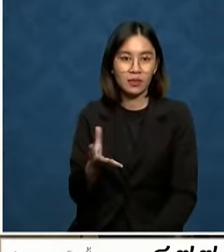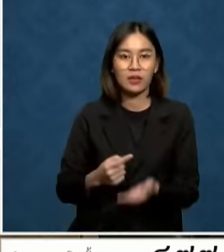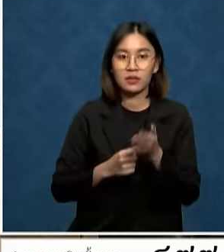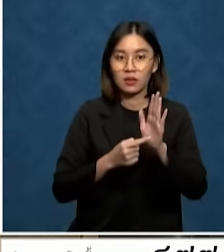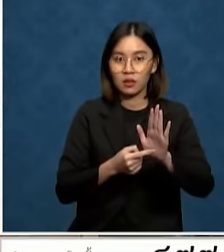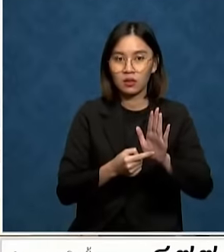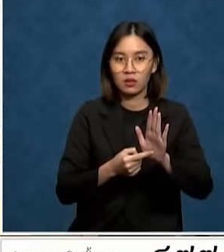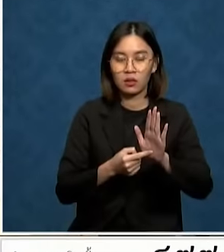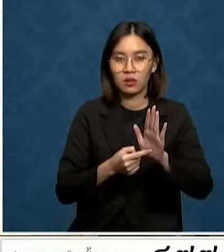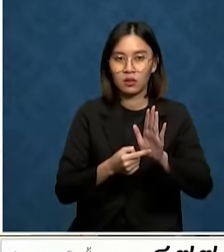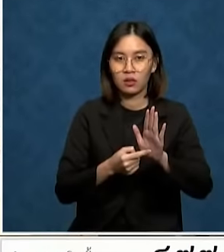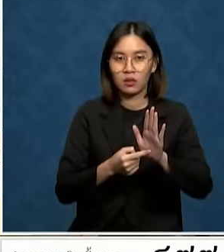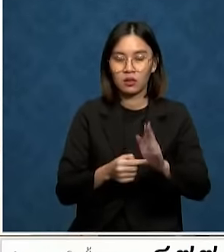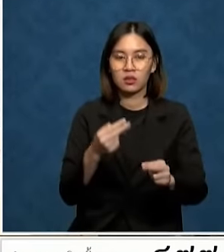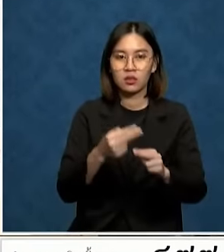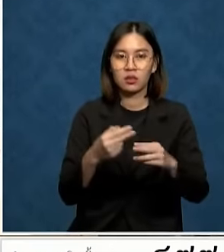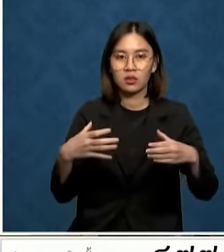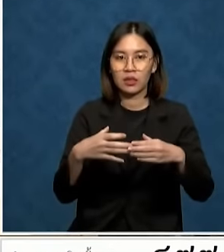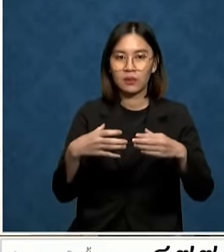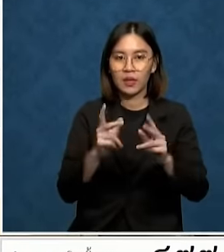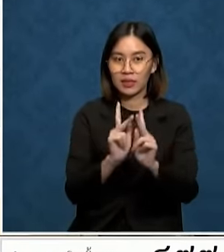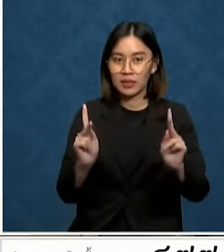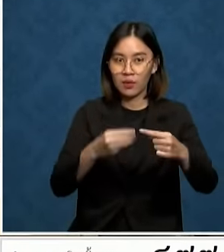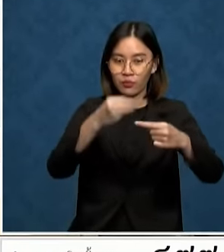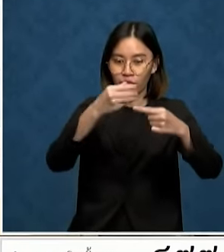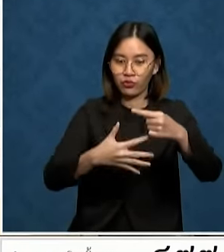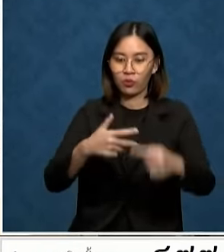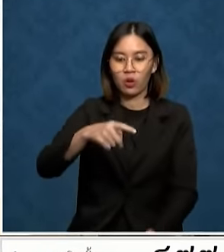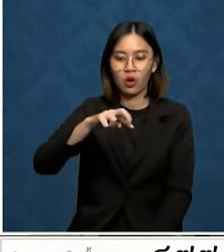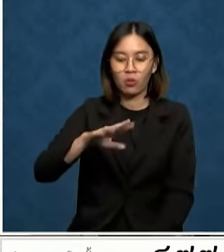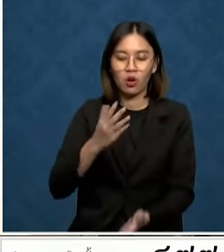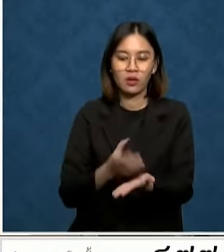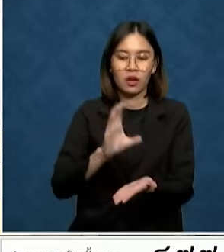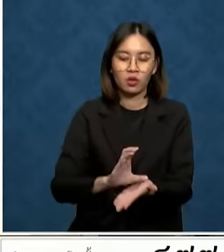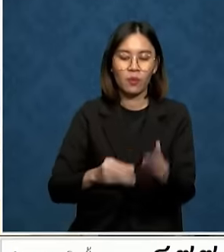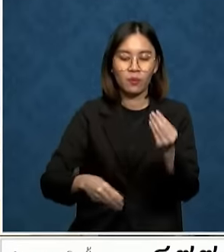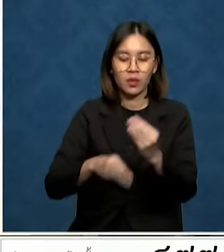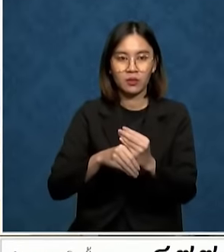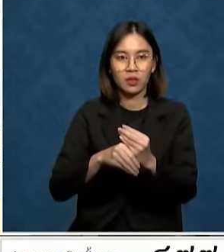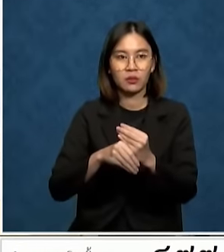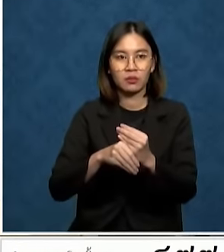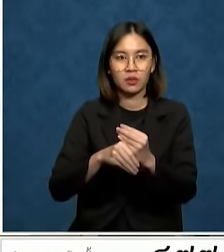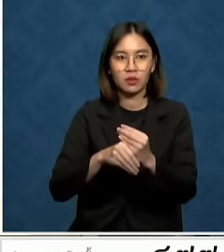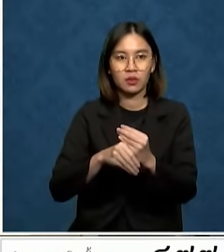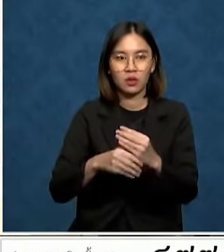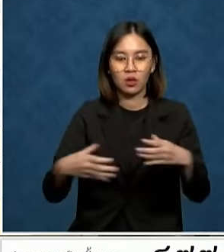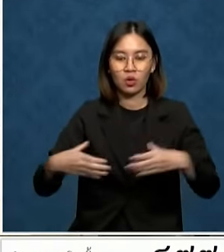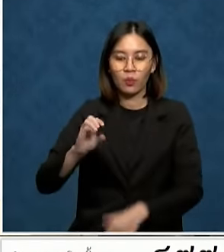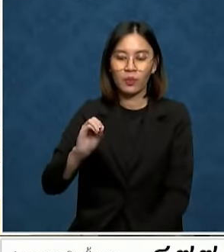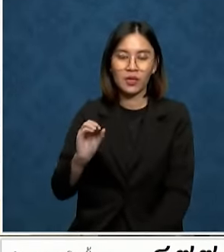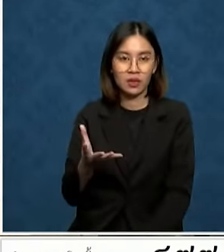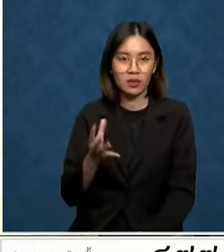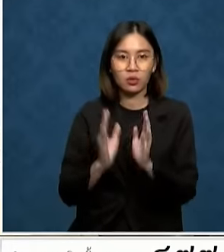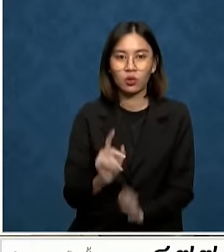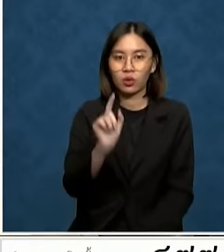เสนอ ชื่อ ขณะ กัมาที่การรางพระชบัญาติ ว่ประมาณรายจ่ายเพิ่มเติมในสสสวน ผักประชาช